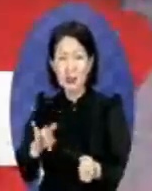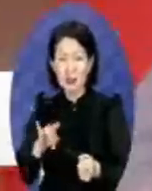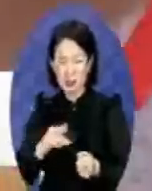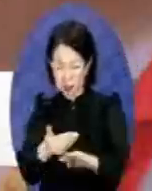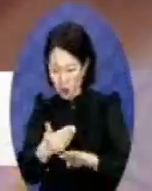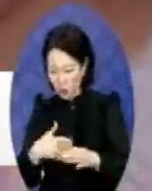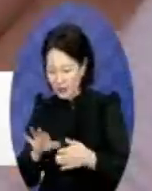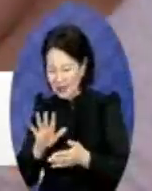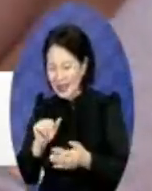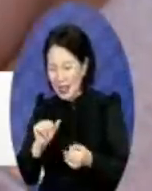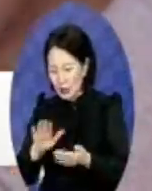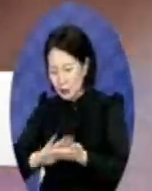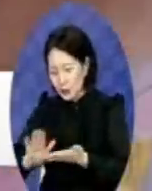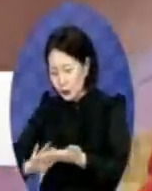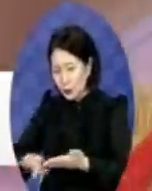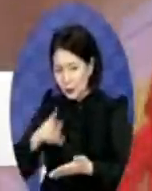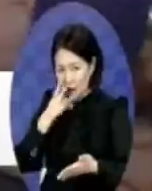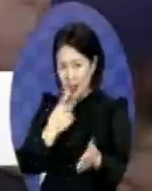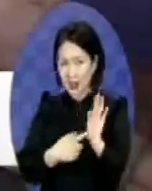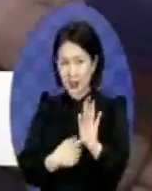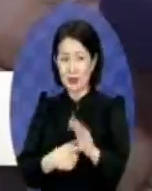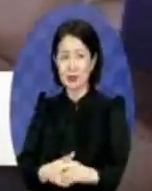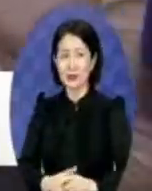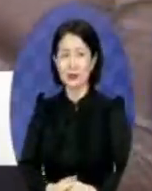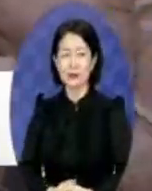болгож цэвэрлж байгааг харж байна.